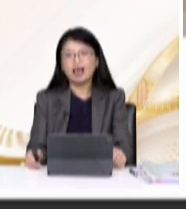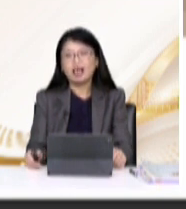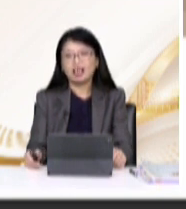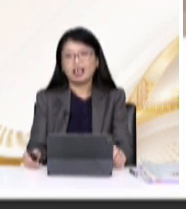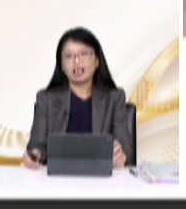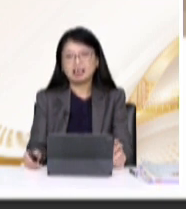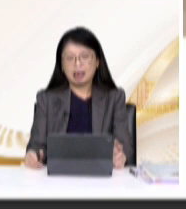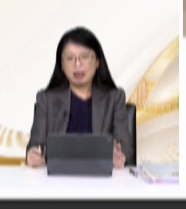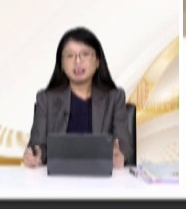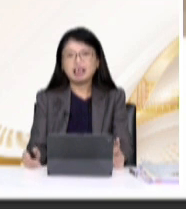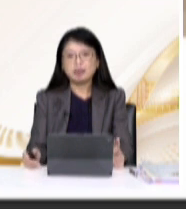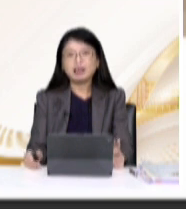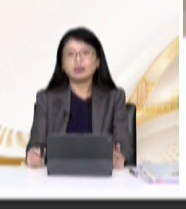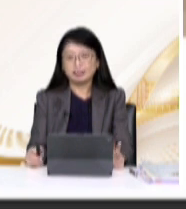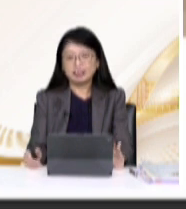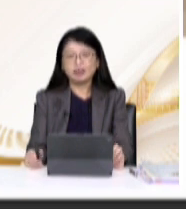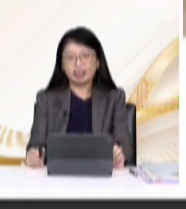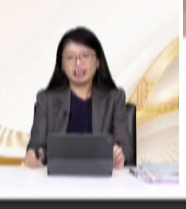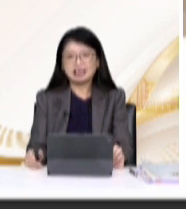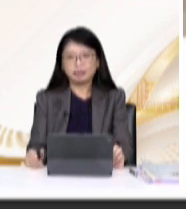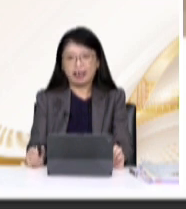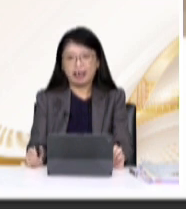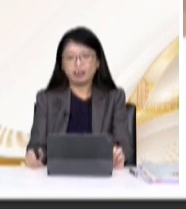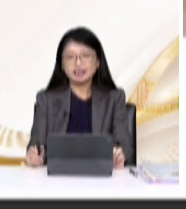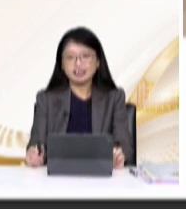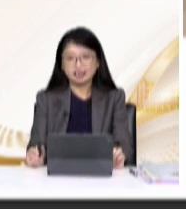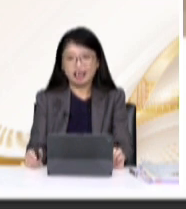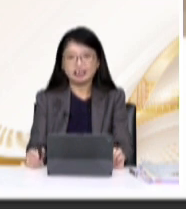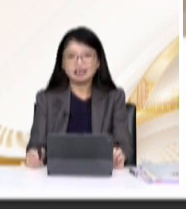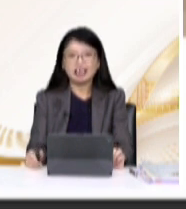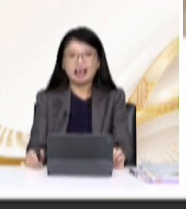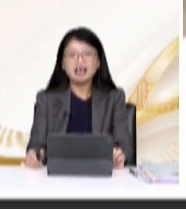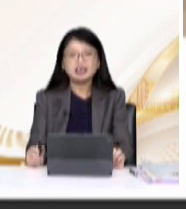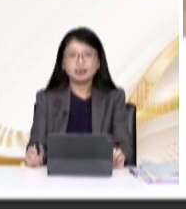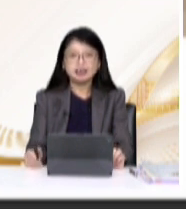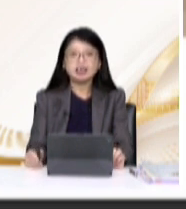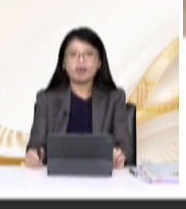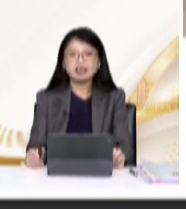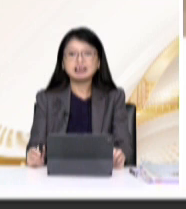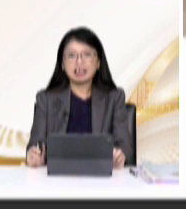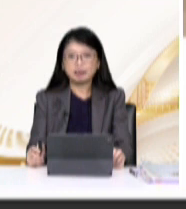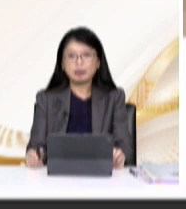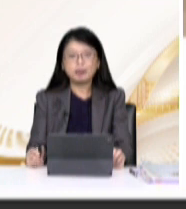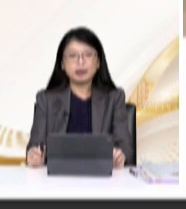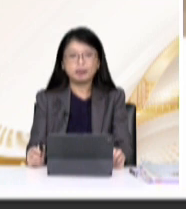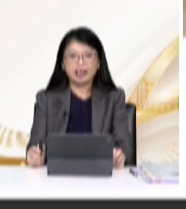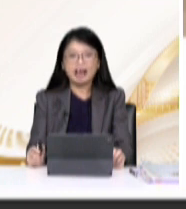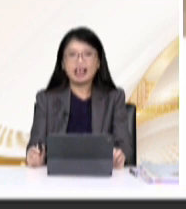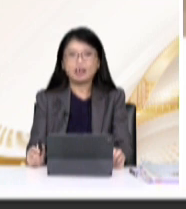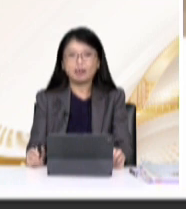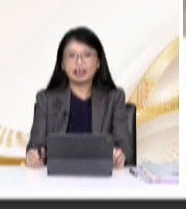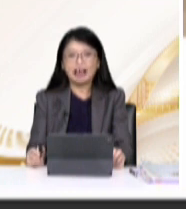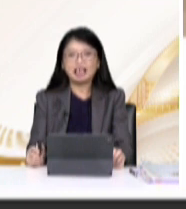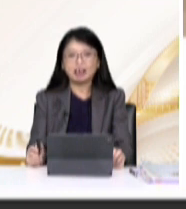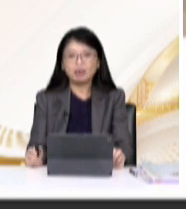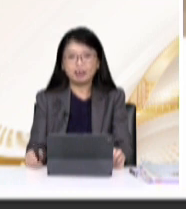วอำนาจของเจ้าหน้าที่ของรัฐในการแสวงหาข้อเท็จจริงอีกครั้งนึงนะคะส่วนที่2ก็คือการกำหนดผู้เป็นหัวหน้า